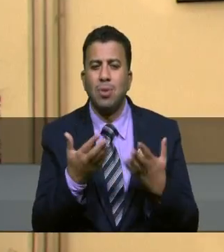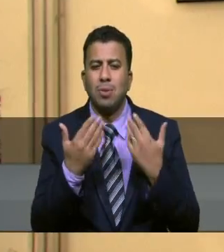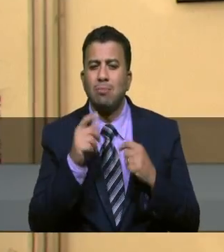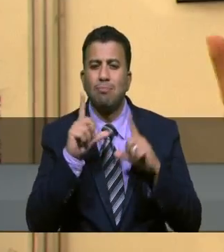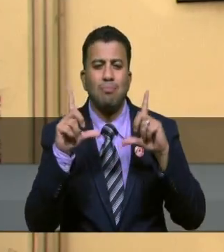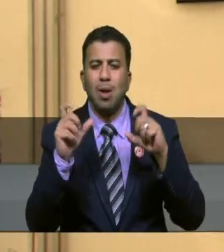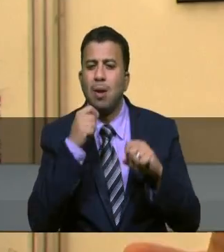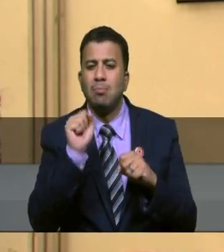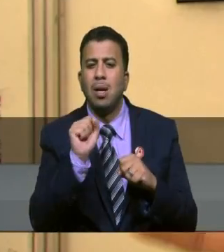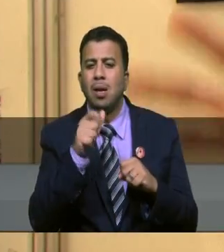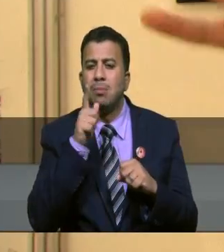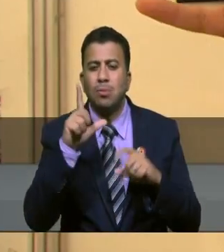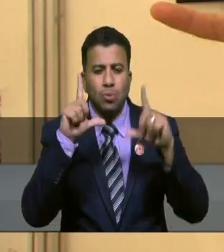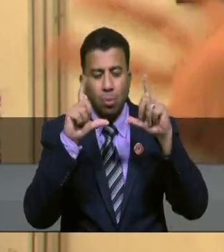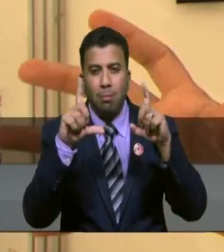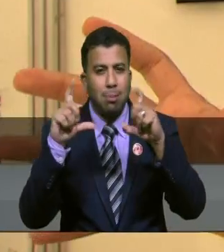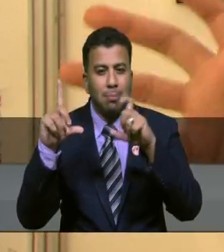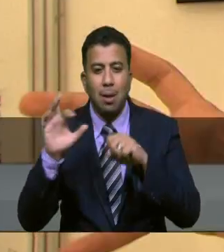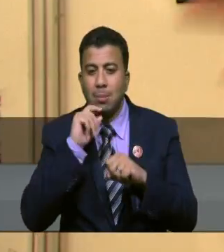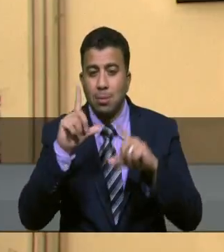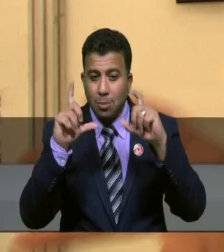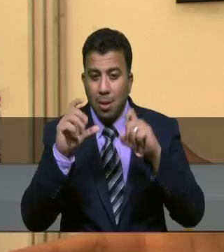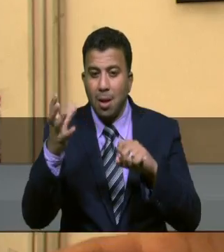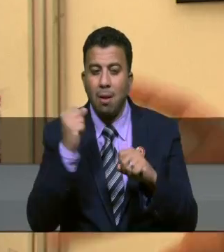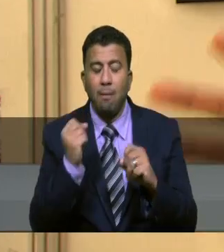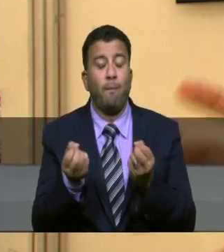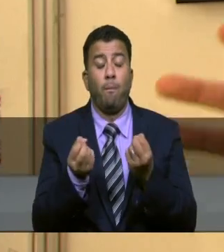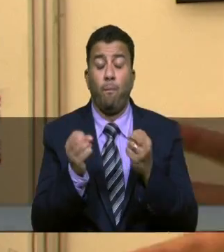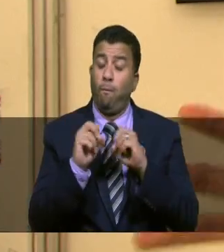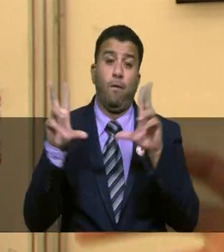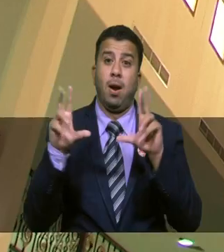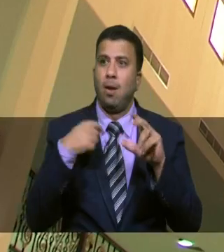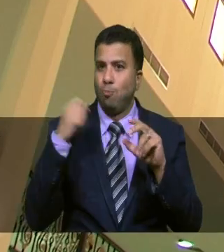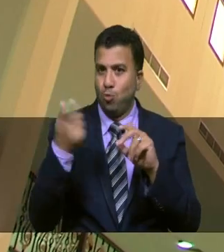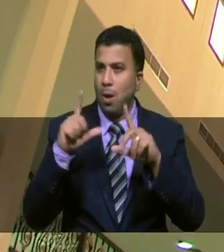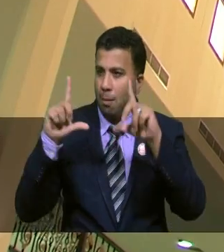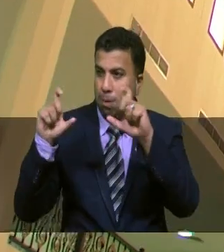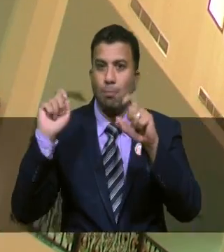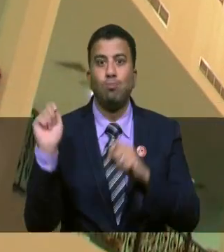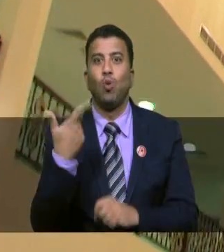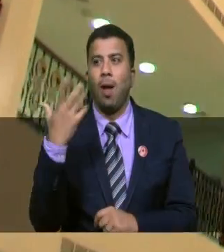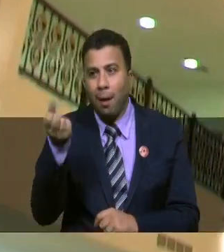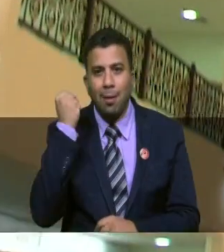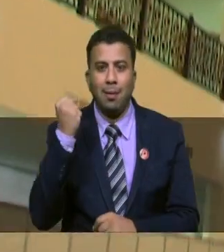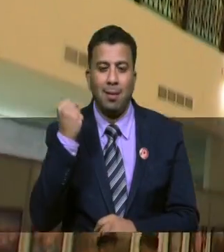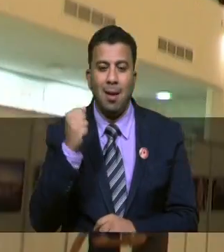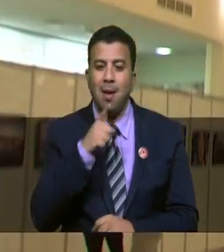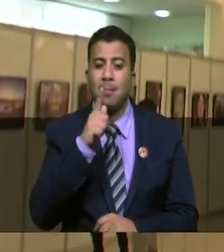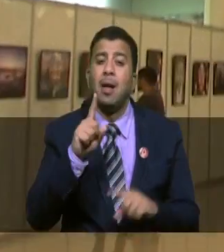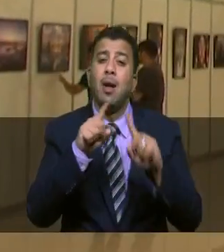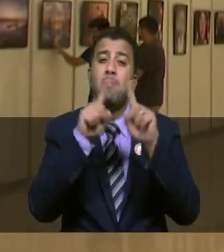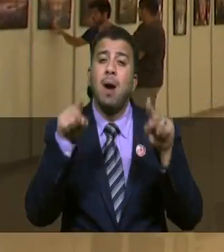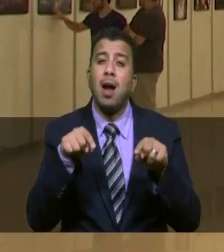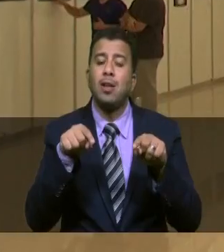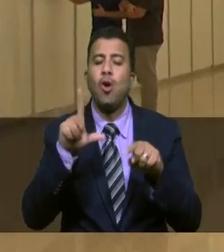سيناريو، بدون ما اخلق صوره اللي باخذها، لان الصوره اللي تجيني الثمينه تجيني فجاه، فلازم استغل الفرصه قد ما انا اقدر. معرض لوحة